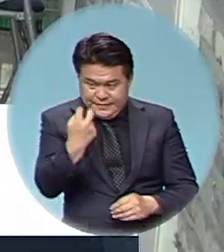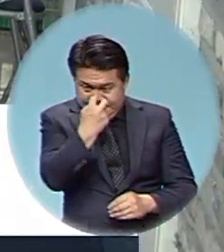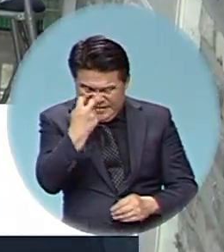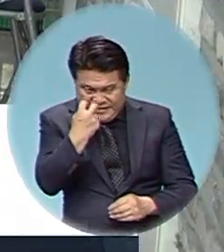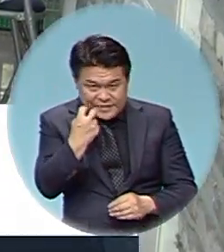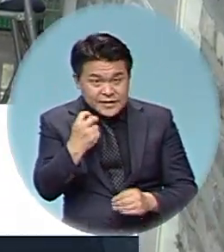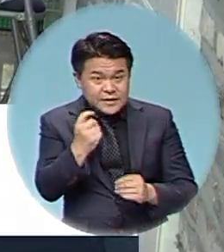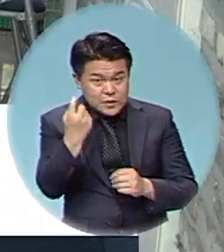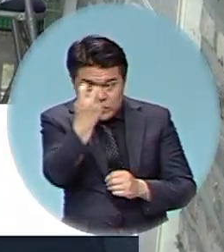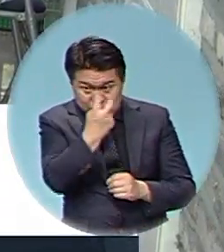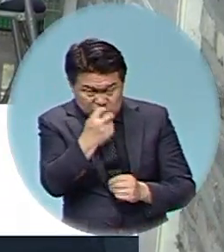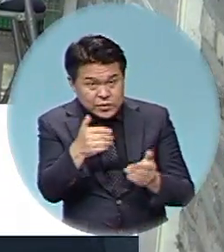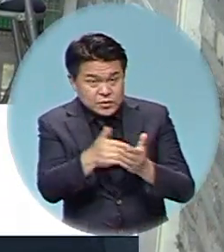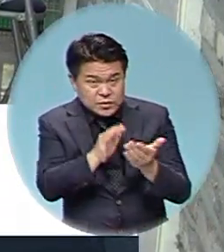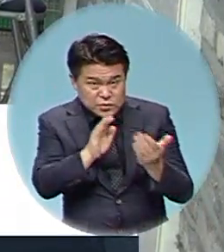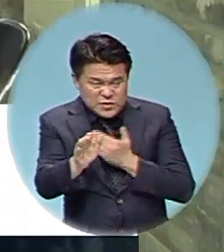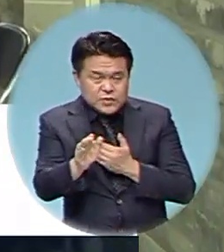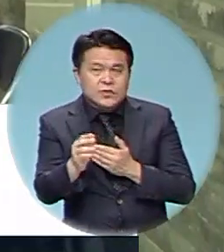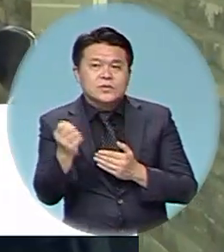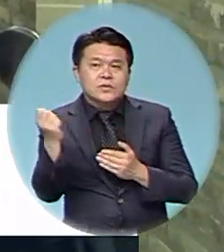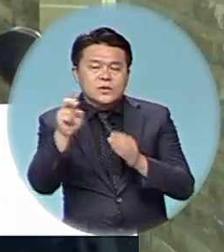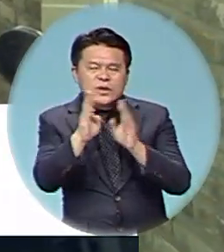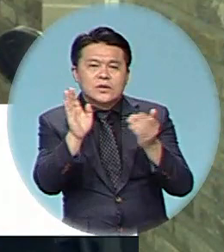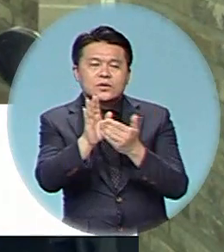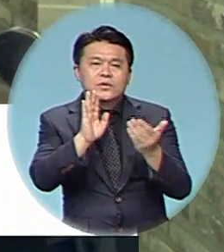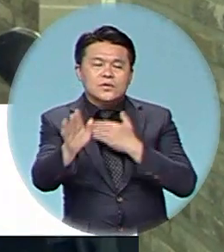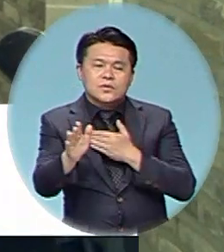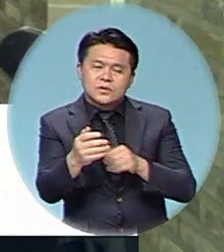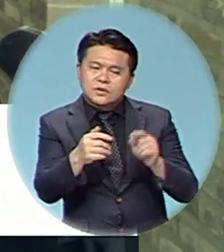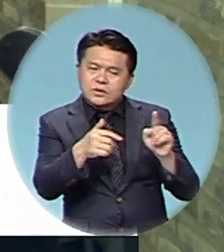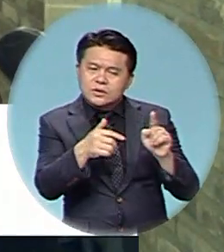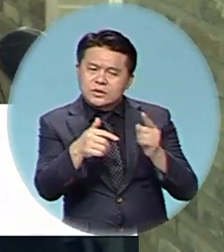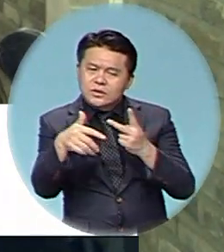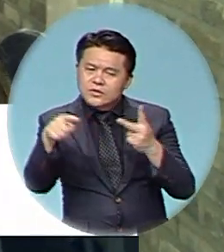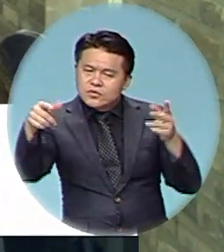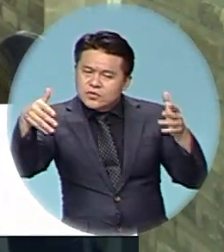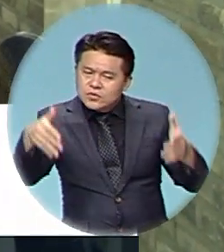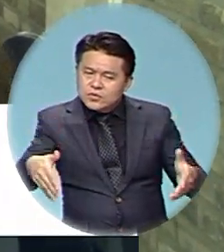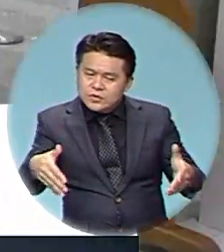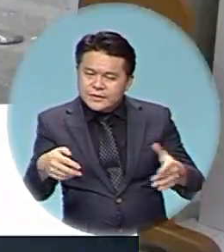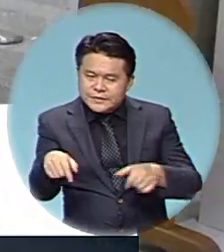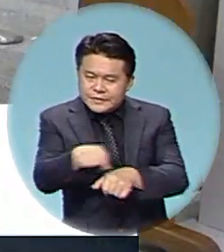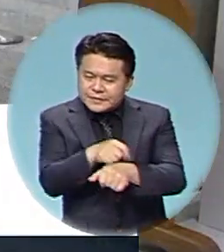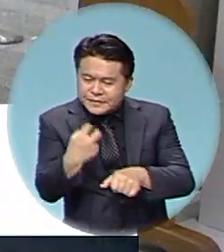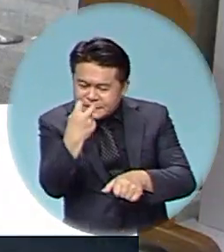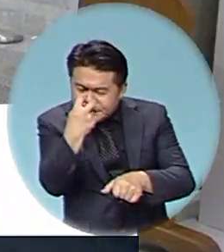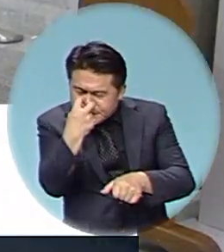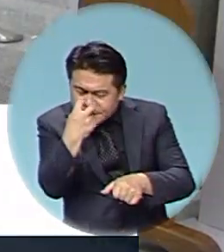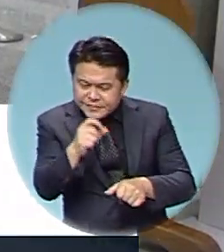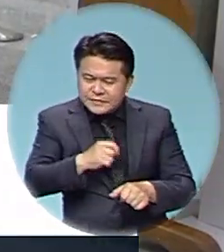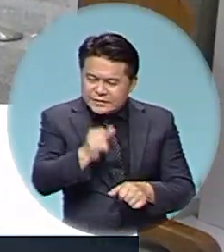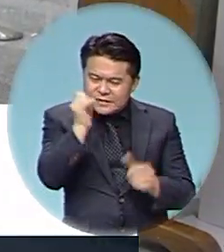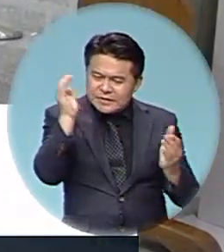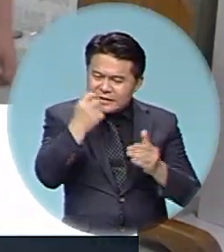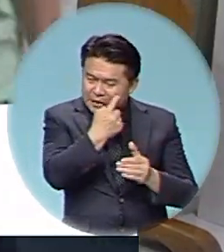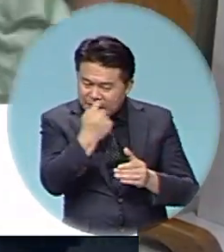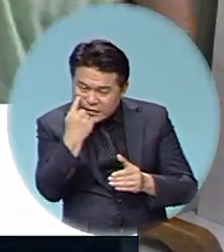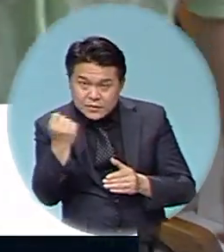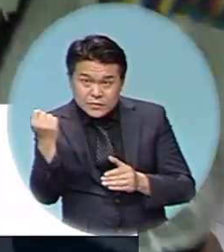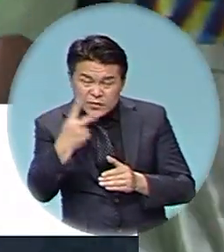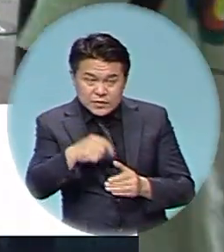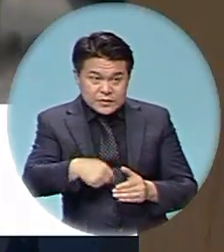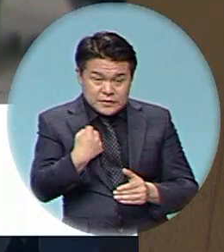2주간 학교 단위 특별 모니터링 기관을 둬 의심 증상 학생 등을 점검하기로 했습니다. 자가진단은 9월부터 학생뿐